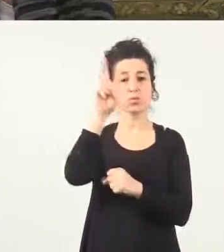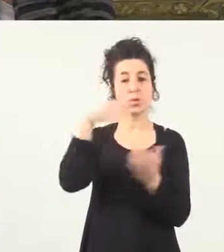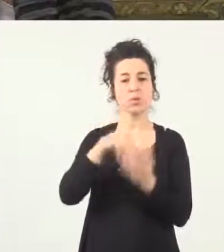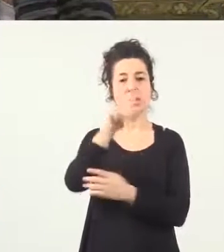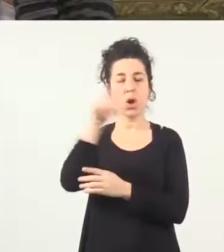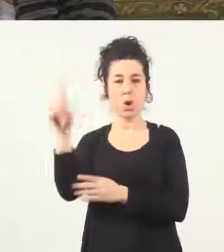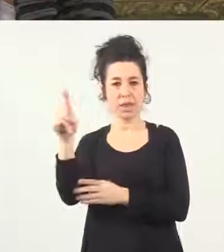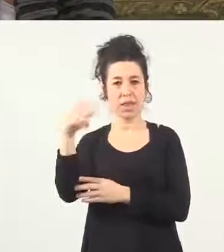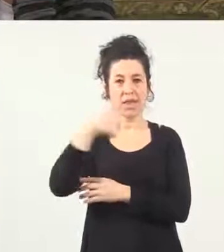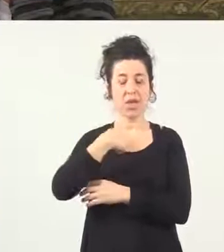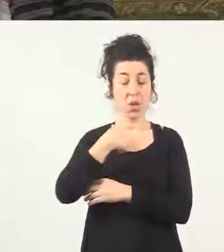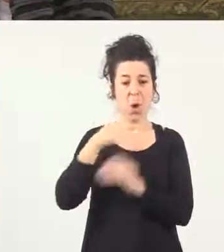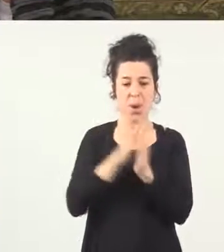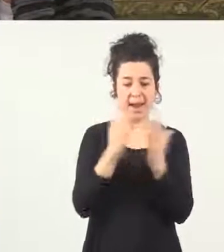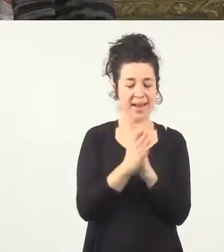eta,